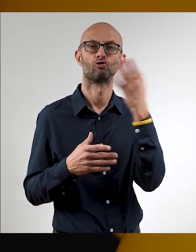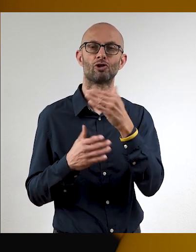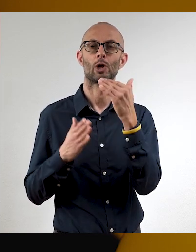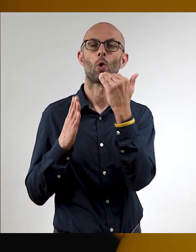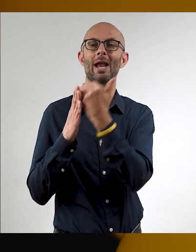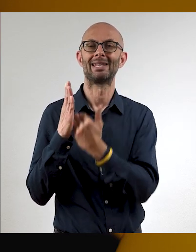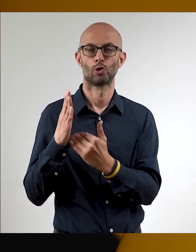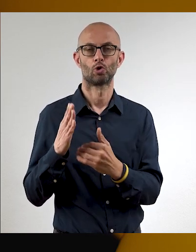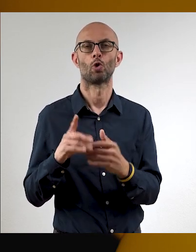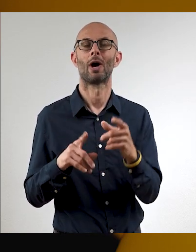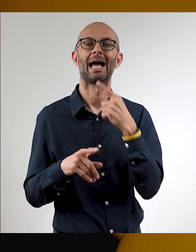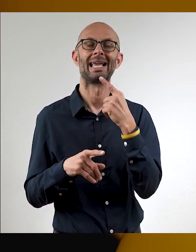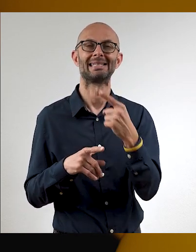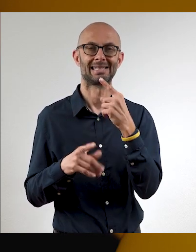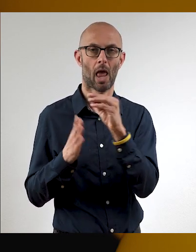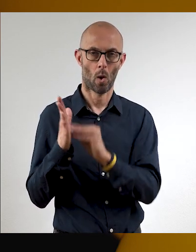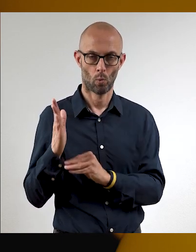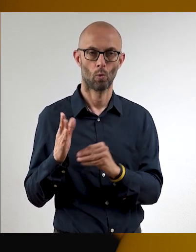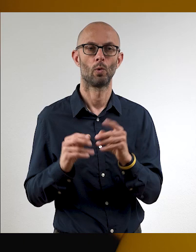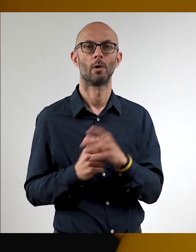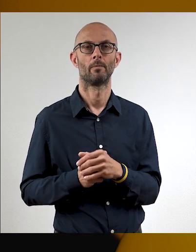listo nekih izjav, ne?